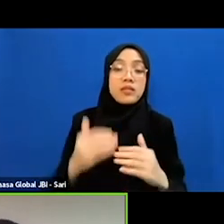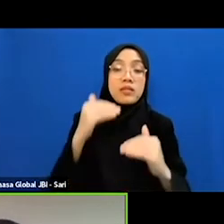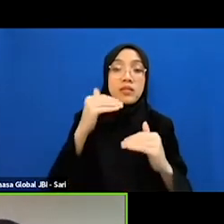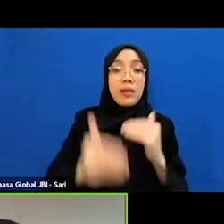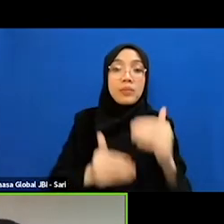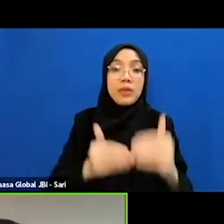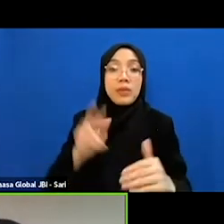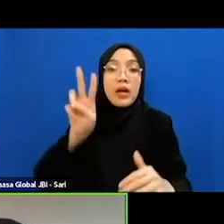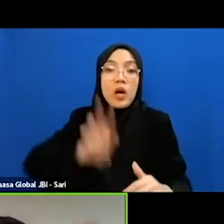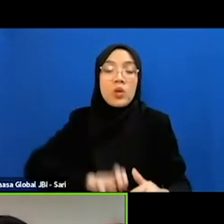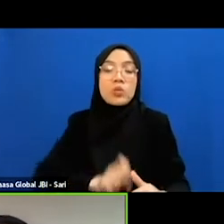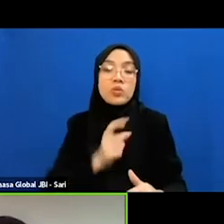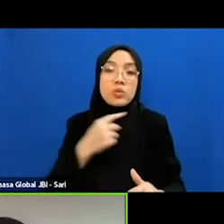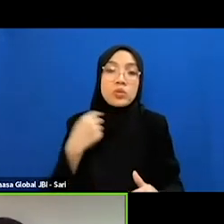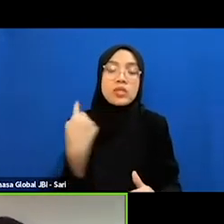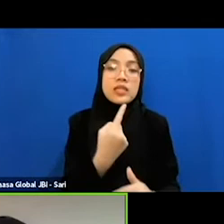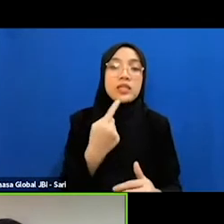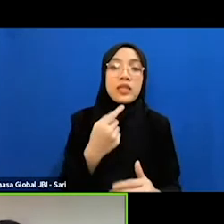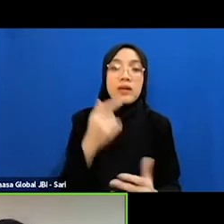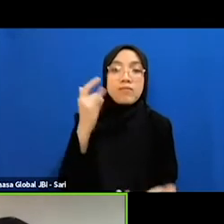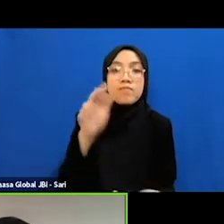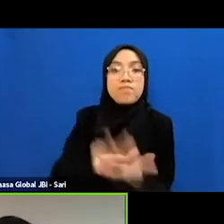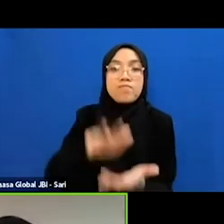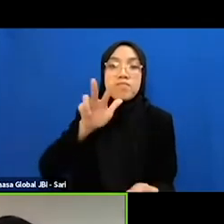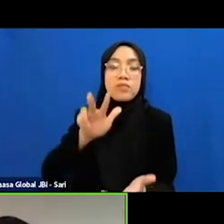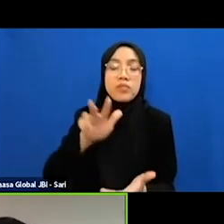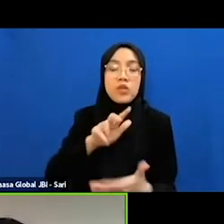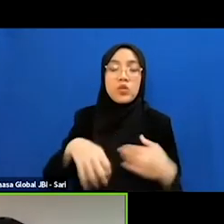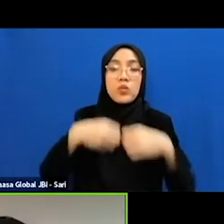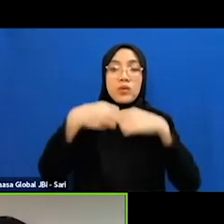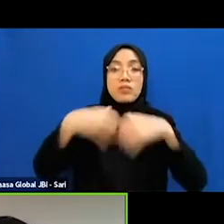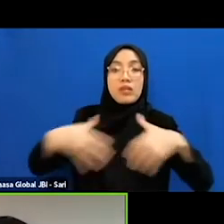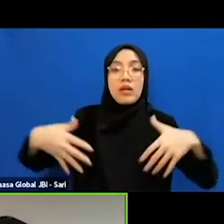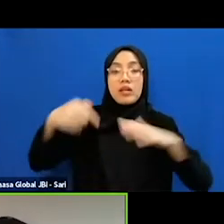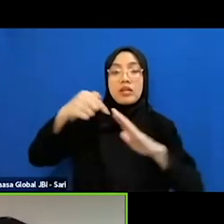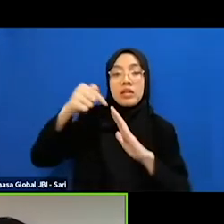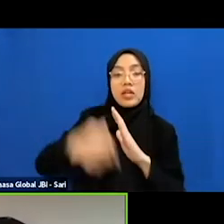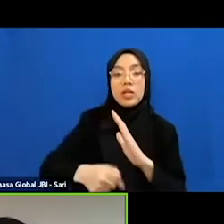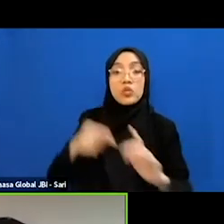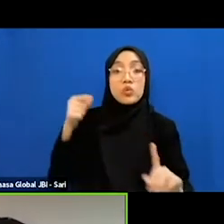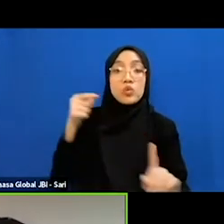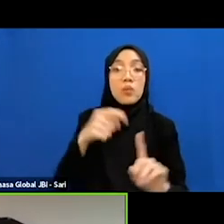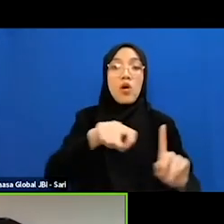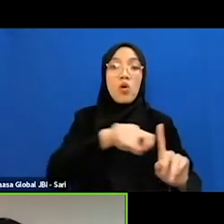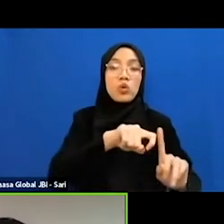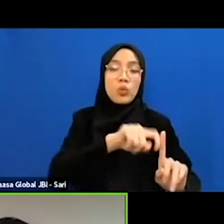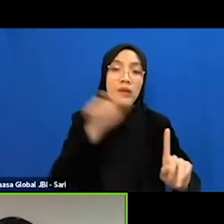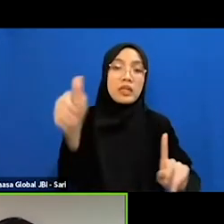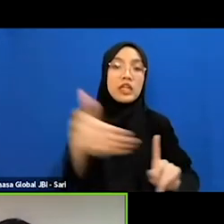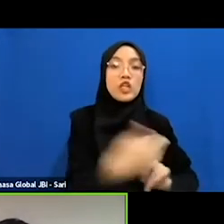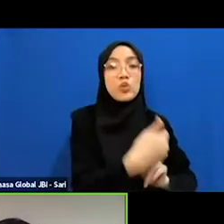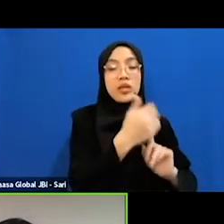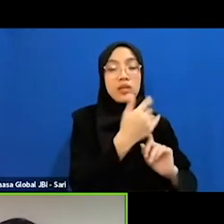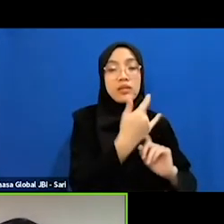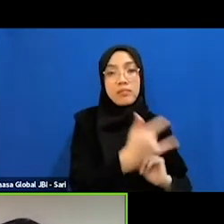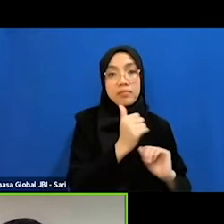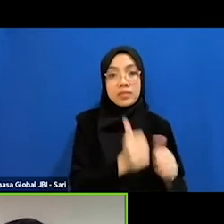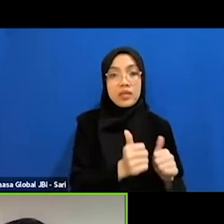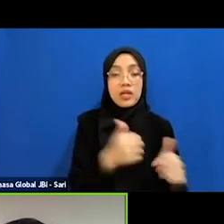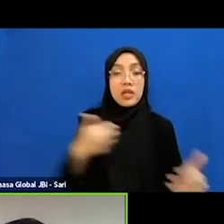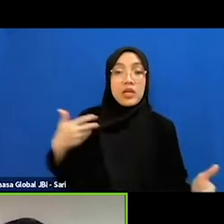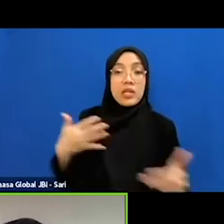kitab apa ya kita tetapkan kerangkanya dalam rangka perlindungan konsumen Jadi selama ini memang